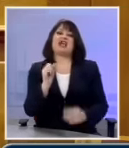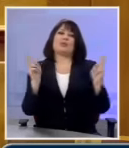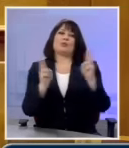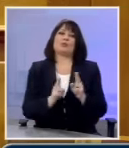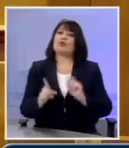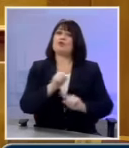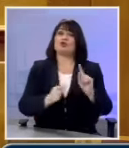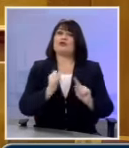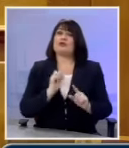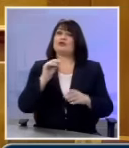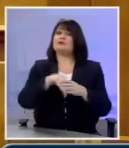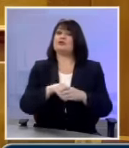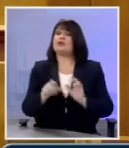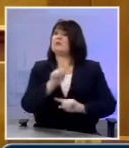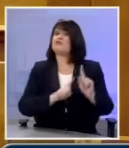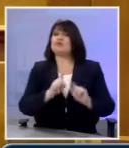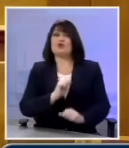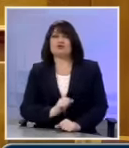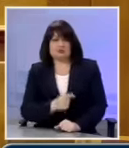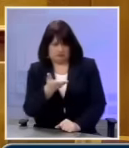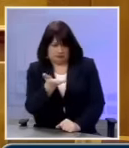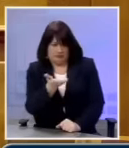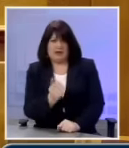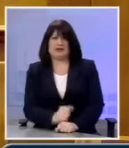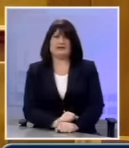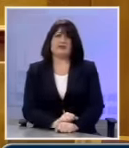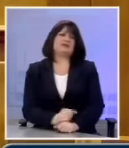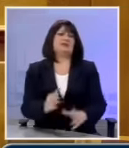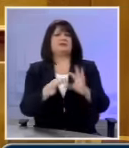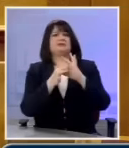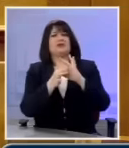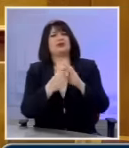PSI? Εσείς πλέον συνέτερος του Πασόκ.